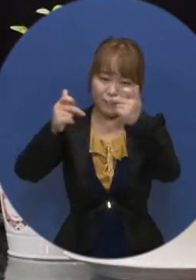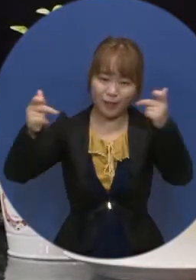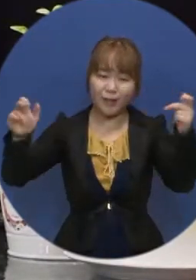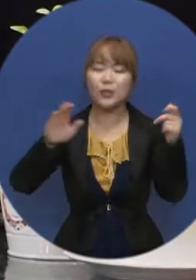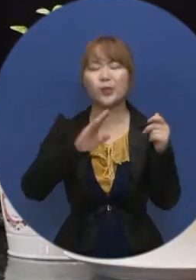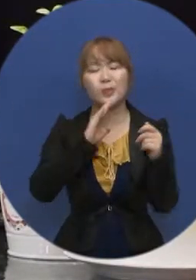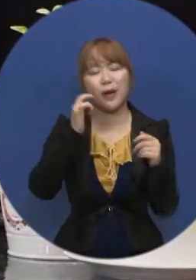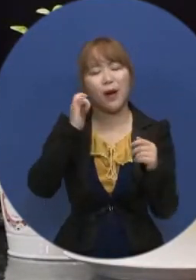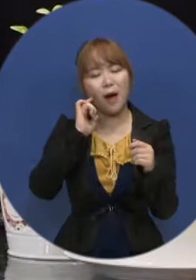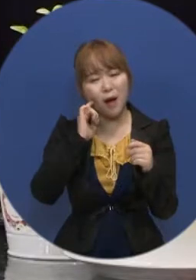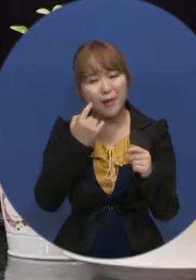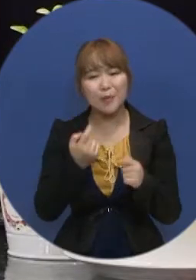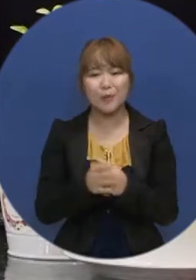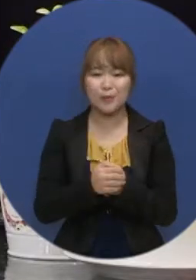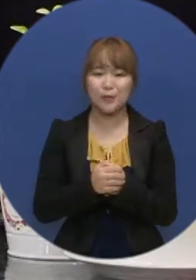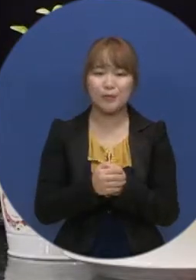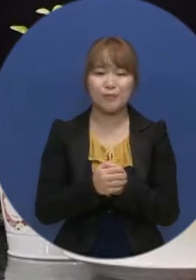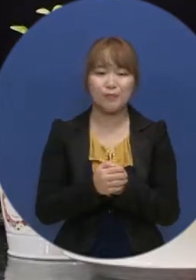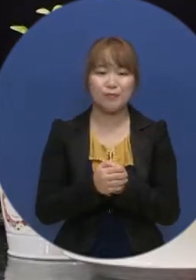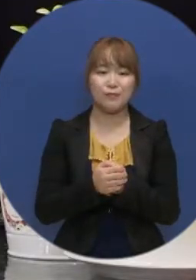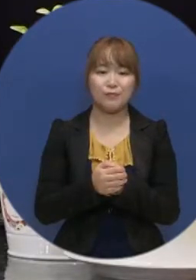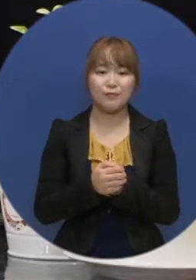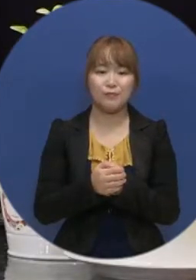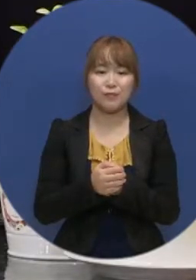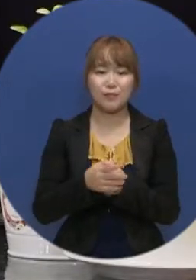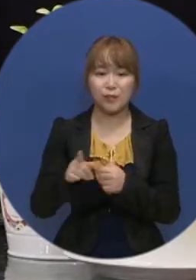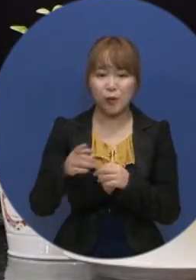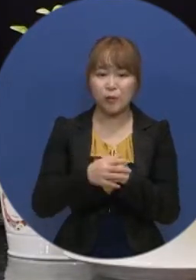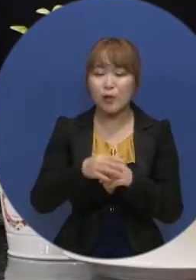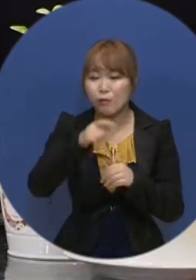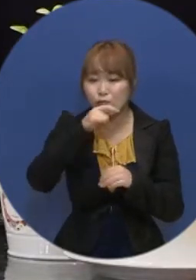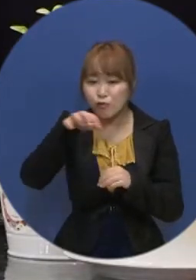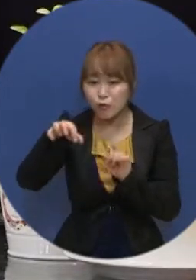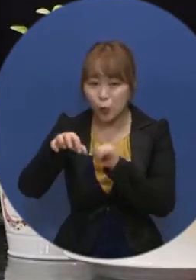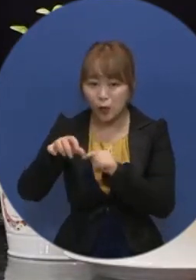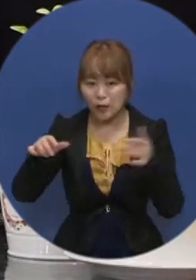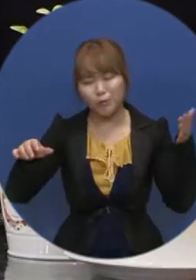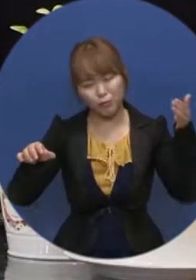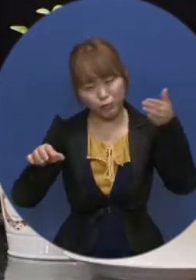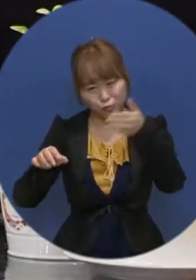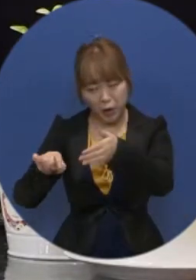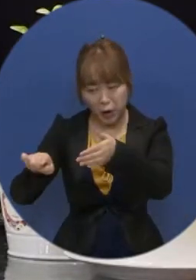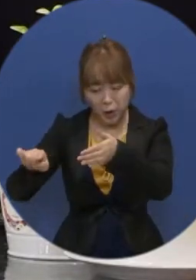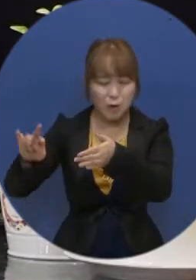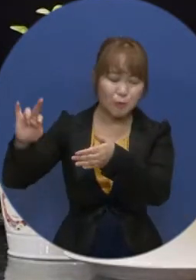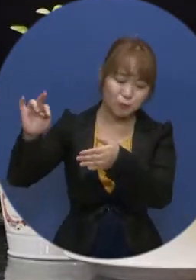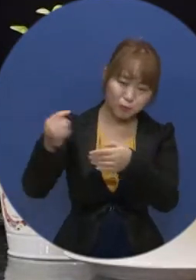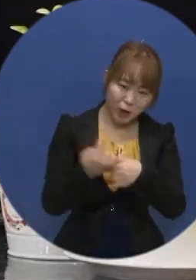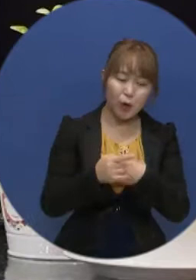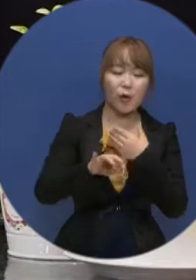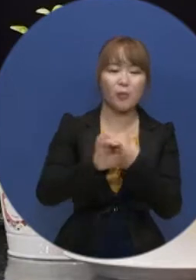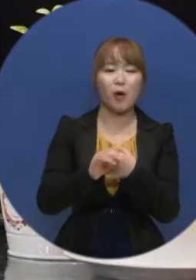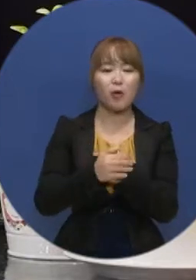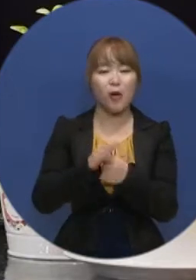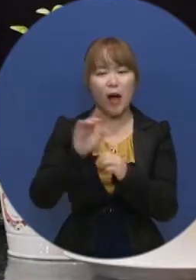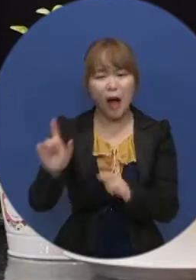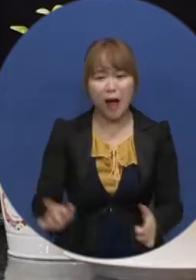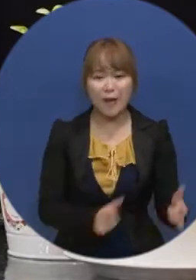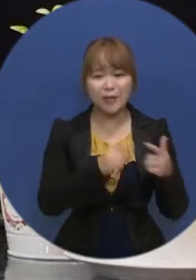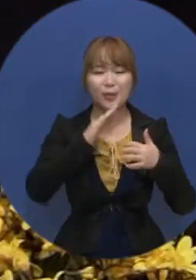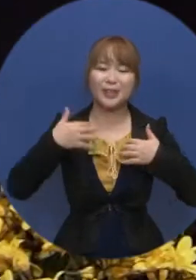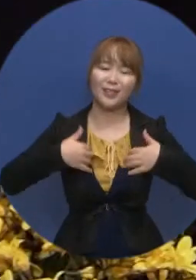아주 아름답습니다. 네네. 그래서 거기 물터까지 한번 갔다 오면은 네. 하루가 아주